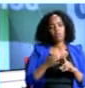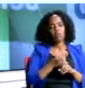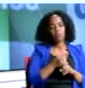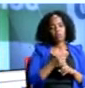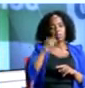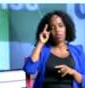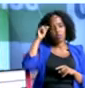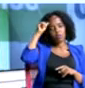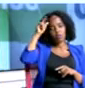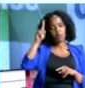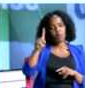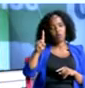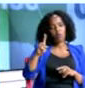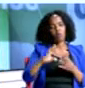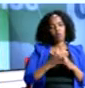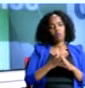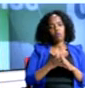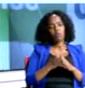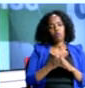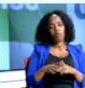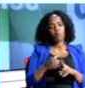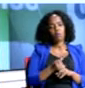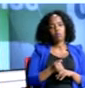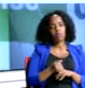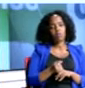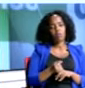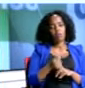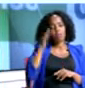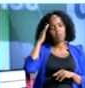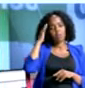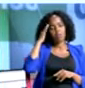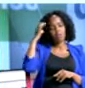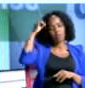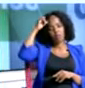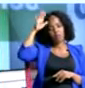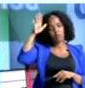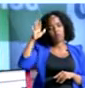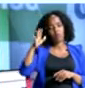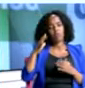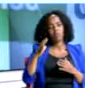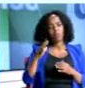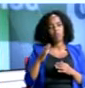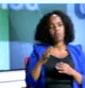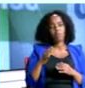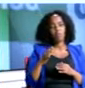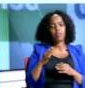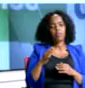nemni tokko biyekenyetti tibekenatin kalamin sabare mera nemmi kunimo akume ka